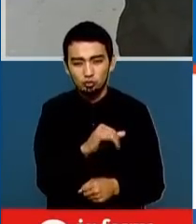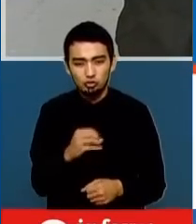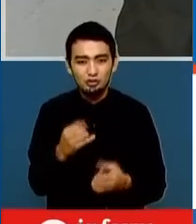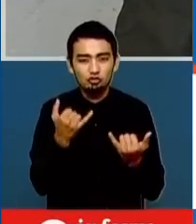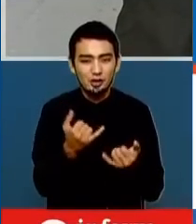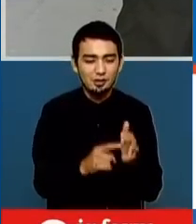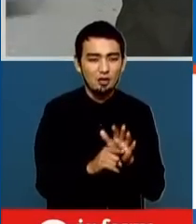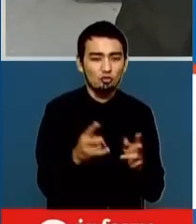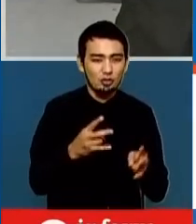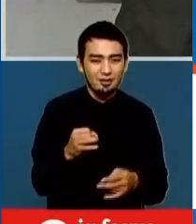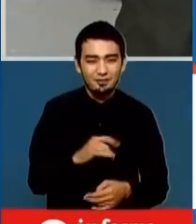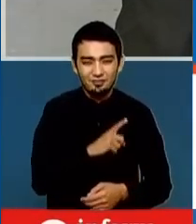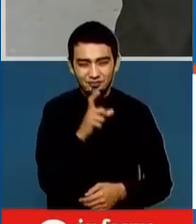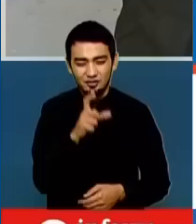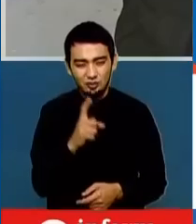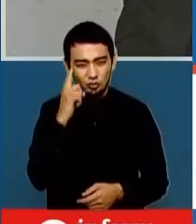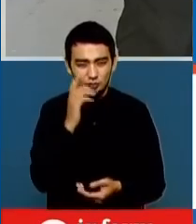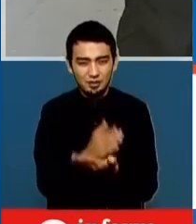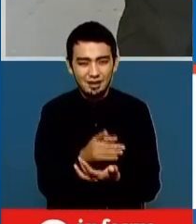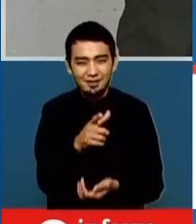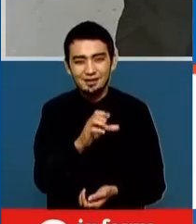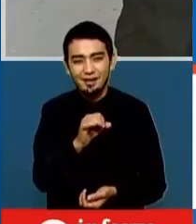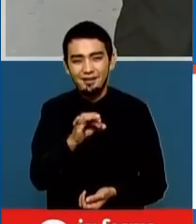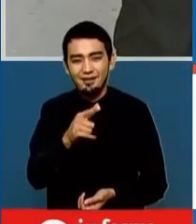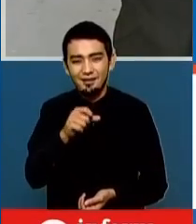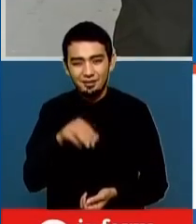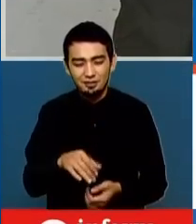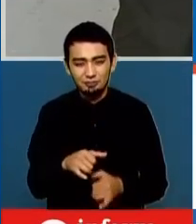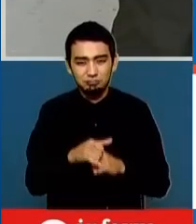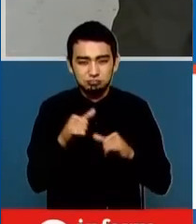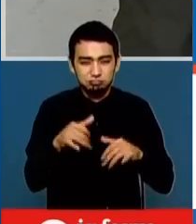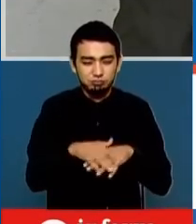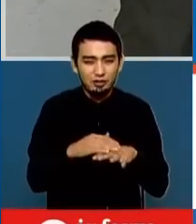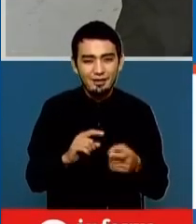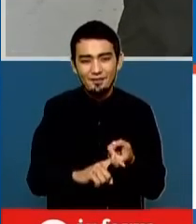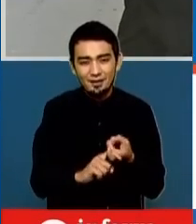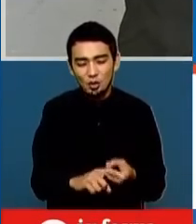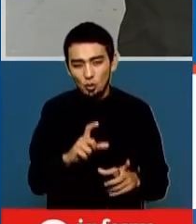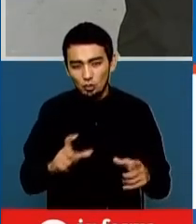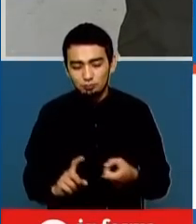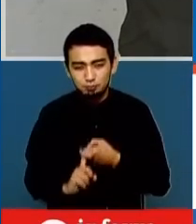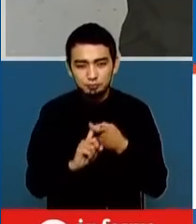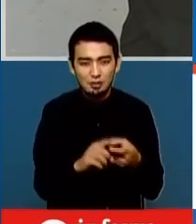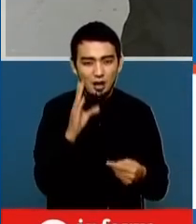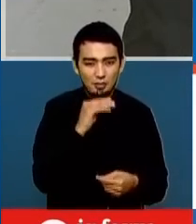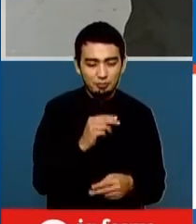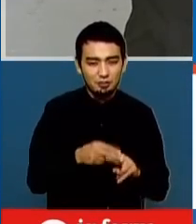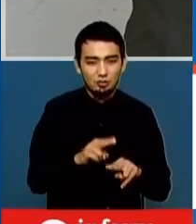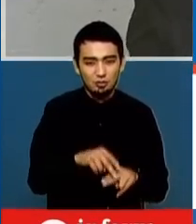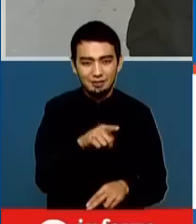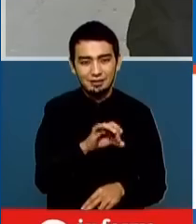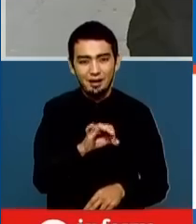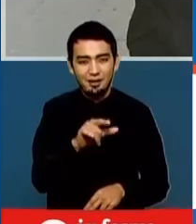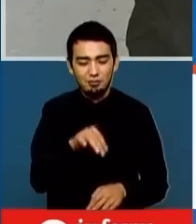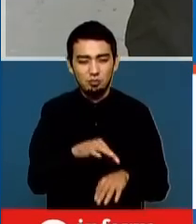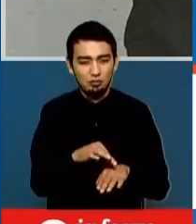сейчас. Эксперт опасается, что высокая плотность сайгаков может привести к вспышке инфекции среди людей, переносчиками которых являются сайгаки.